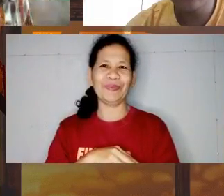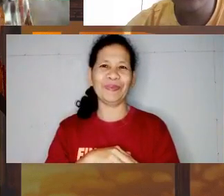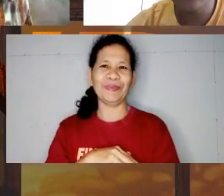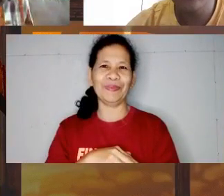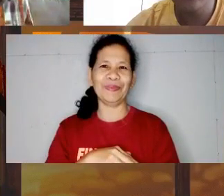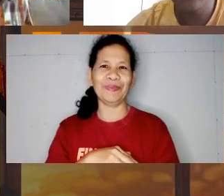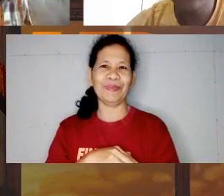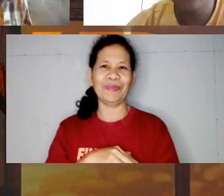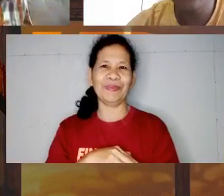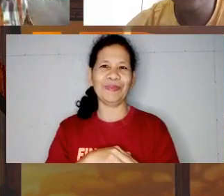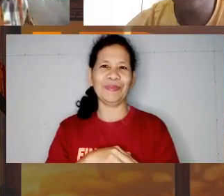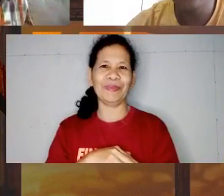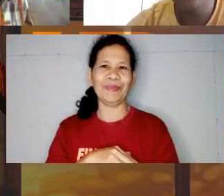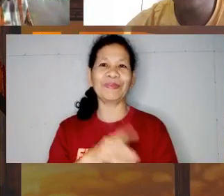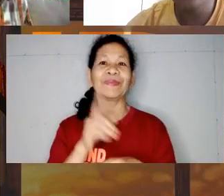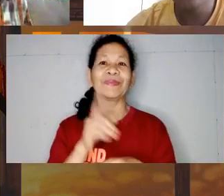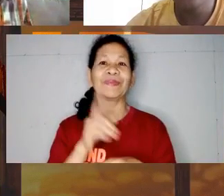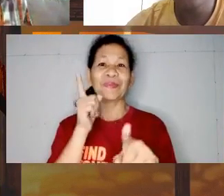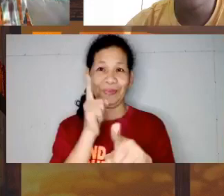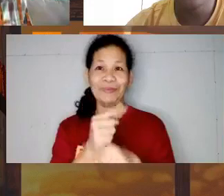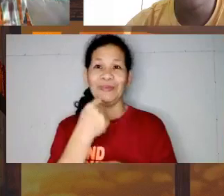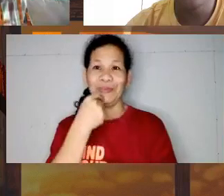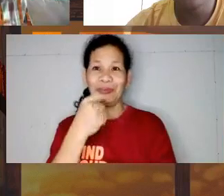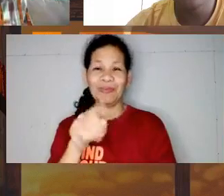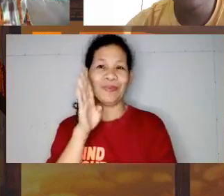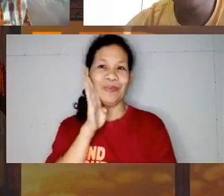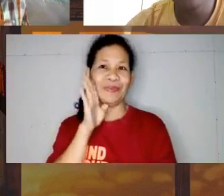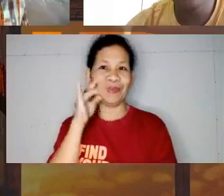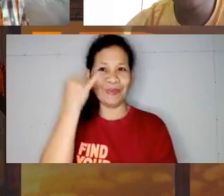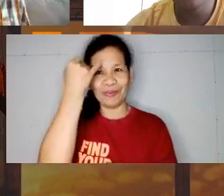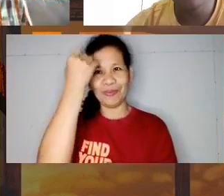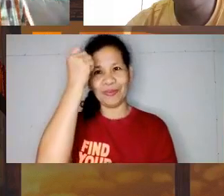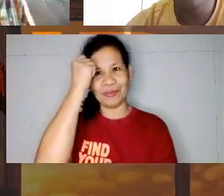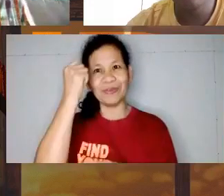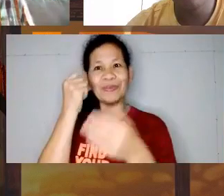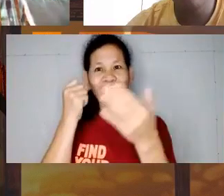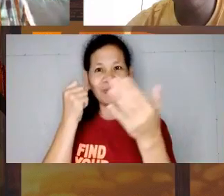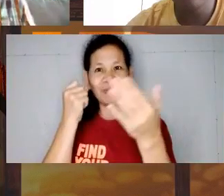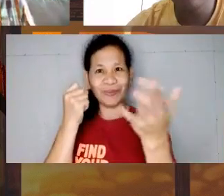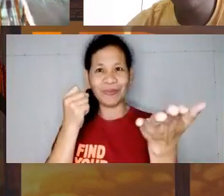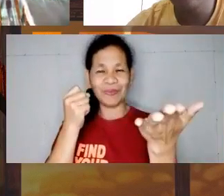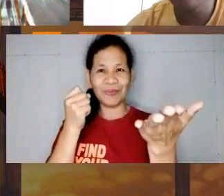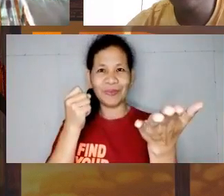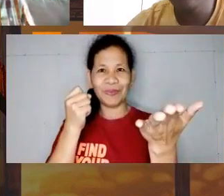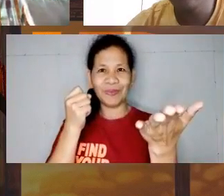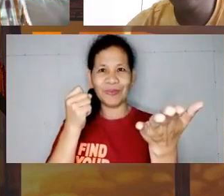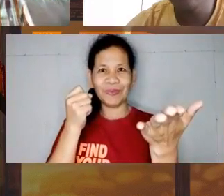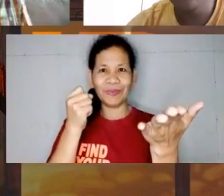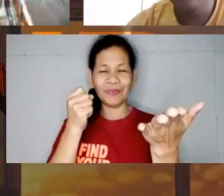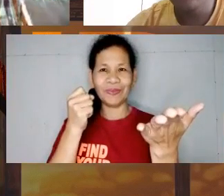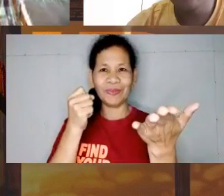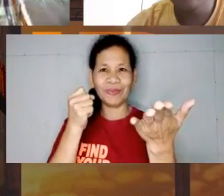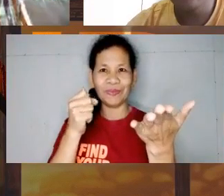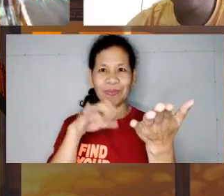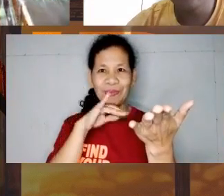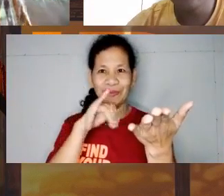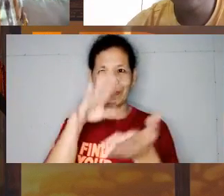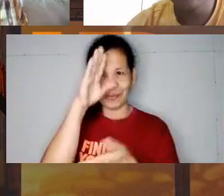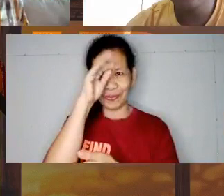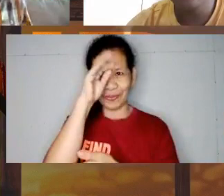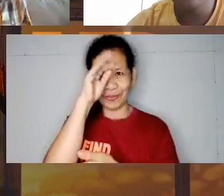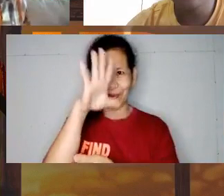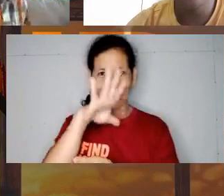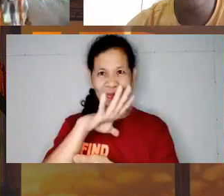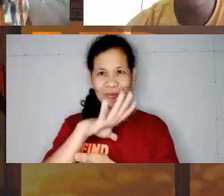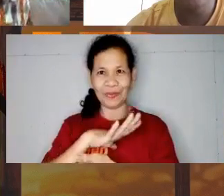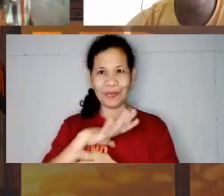yung sabi ni Joses. Kung si Sir ay a man of siguro hindi